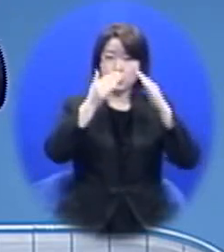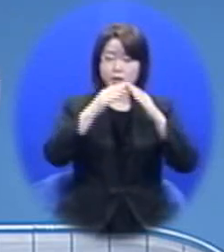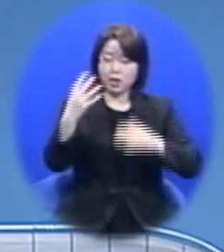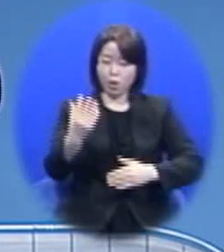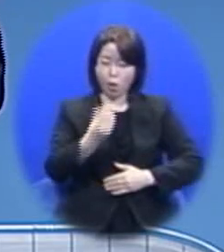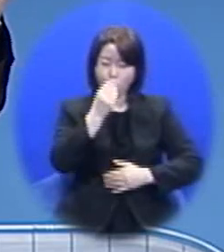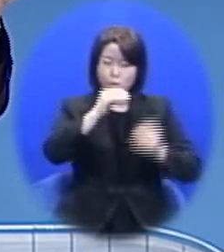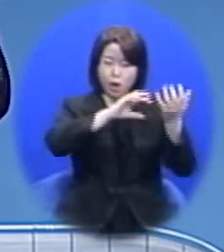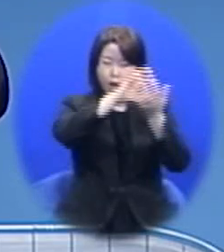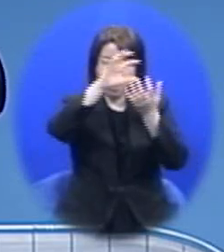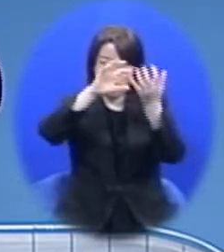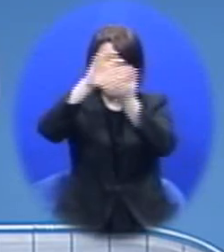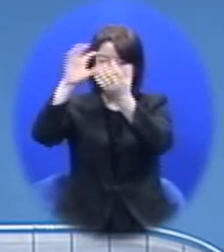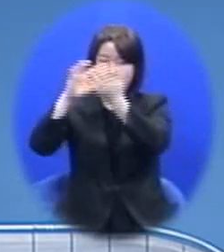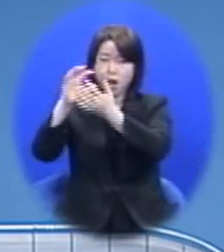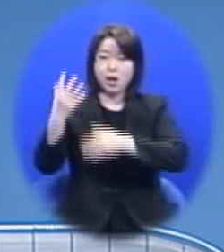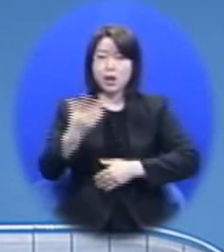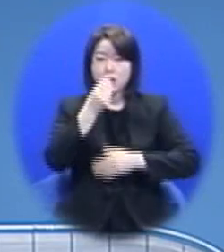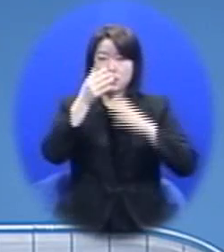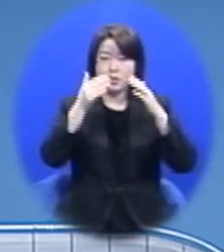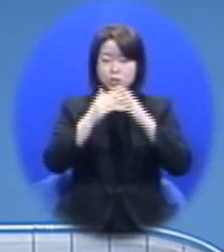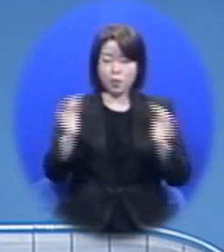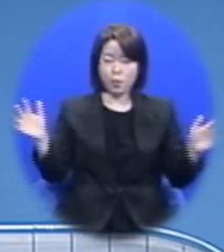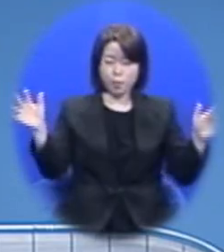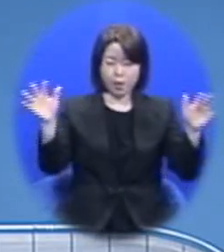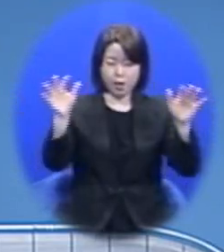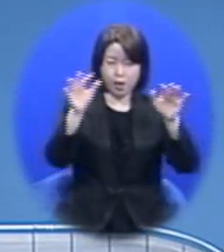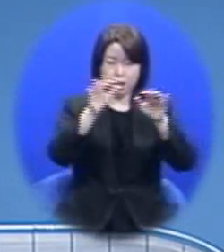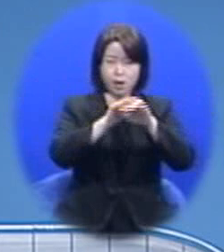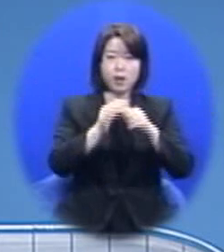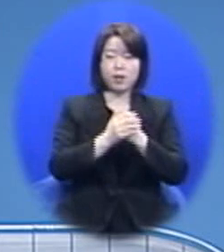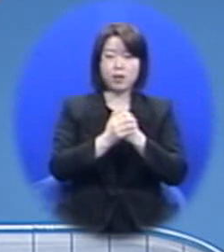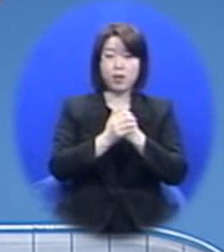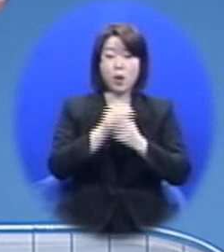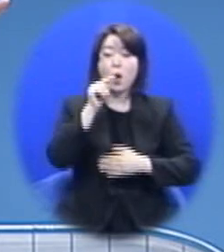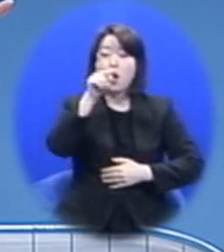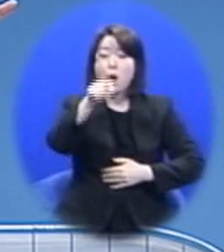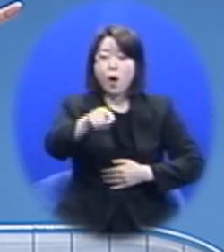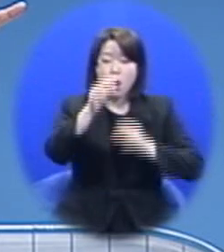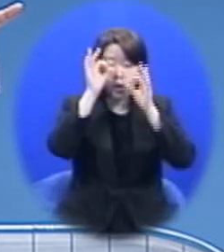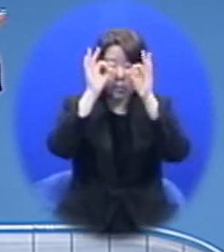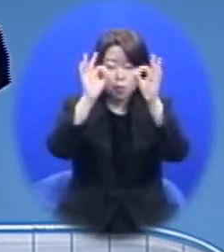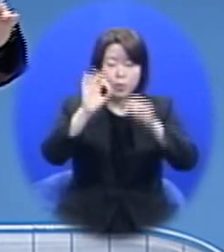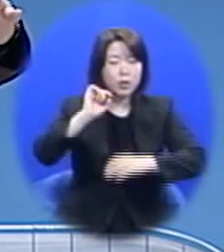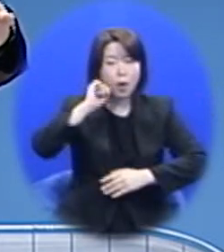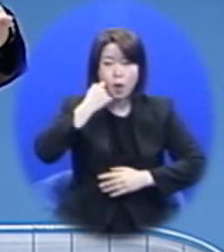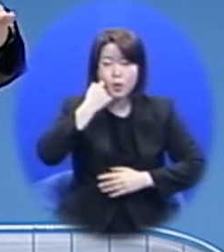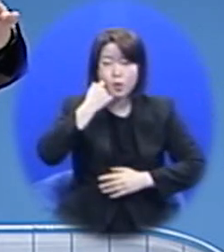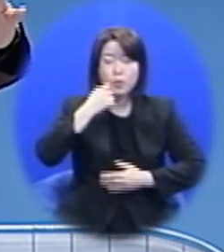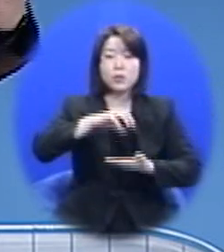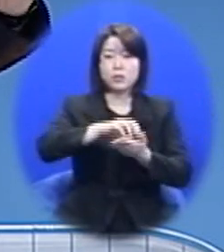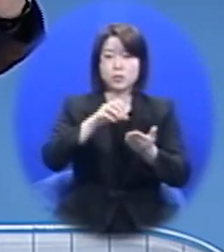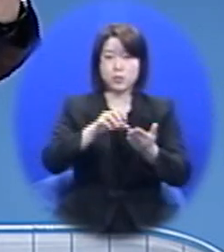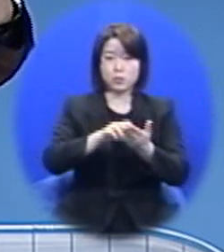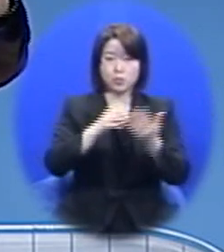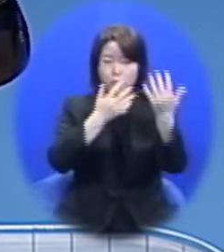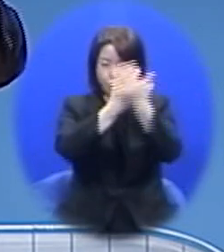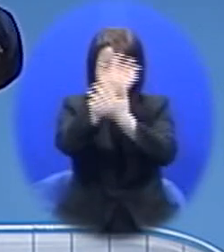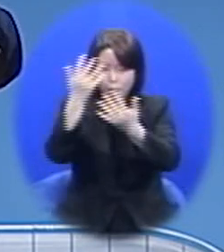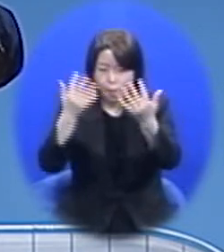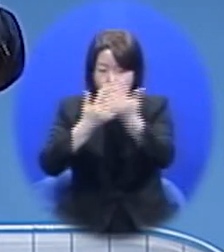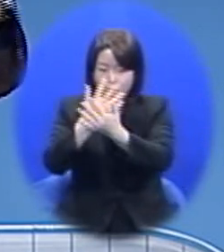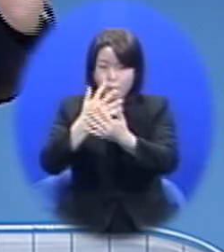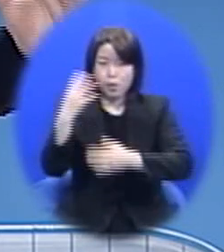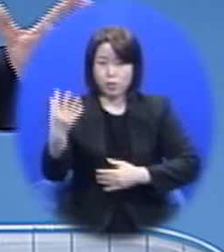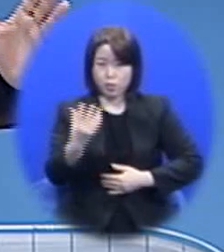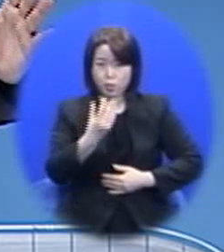거룩한 구름이 성전을 덮더니 한치 앞을 내다보지 어려울 정도로 그렇게 성전에